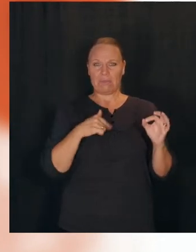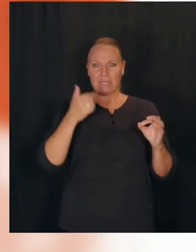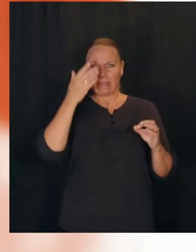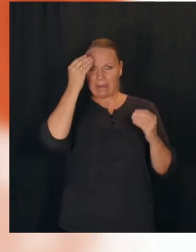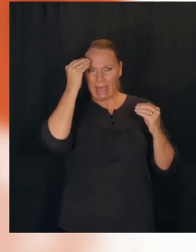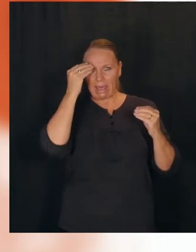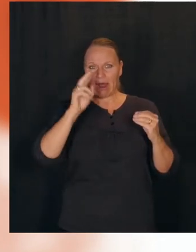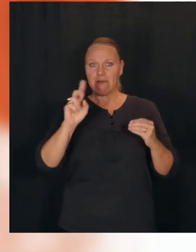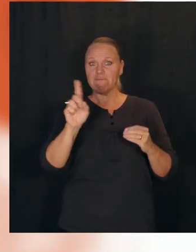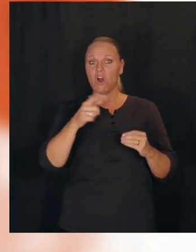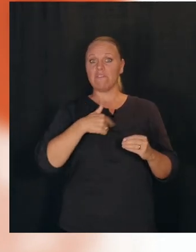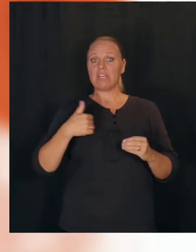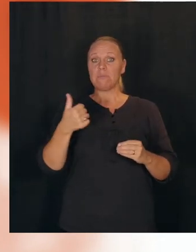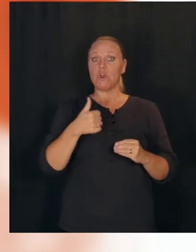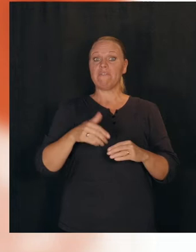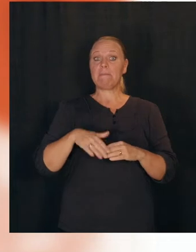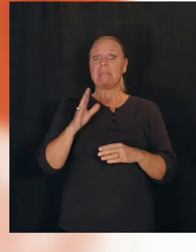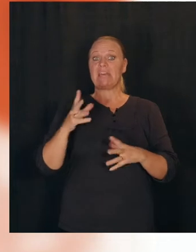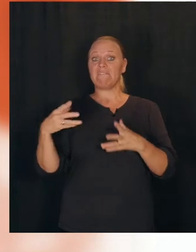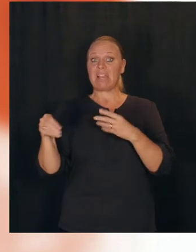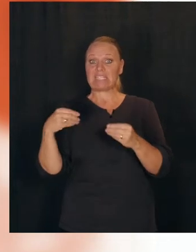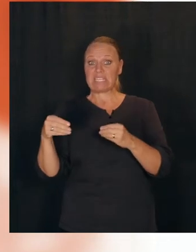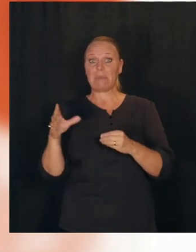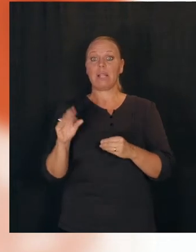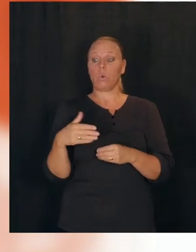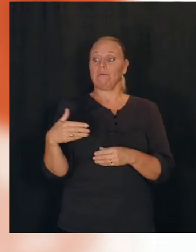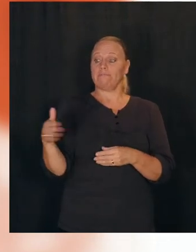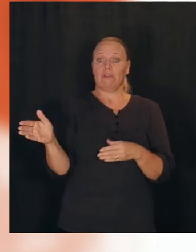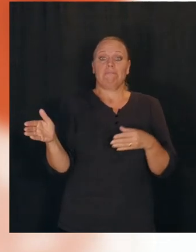behövs? Jo, i ytterändarna av användning.